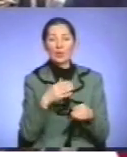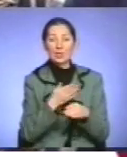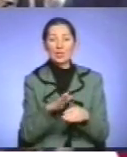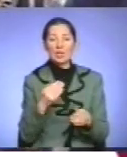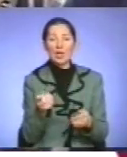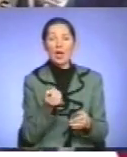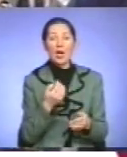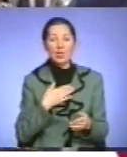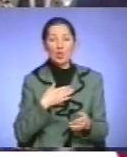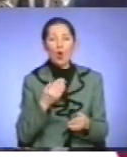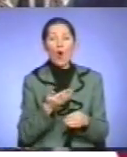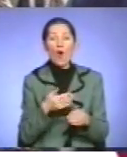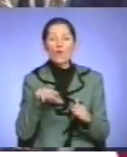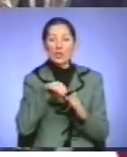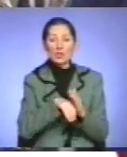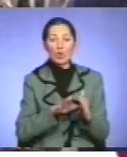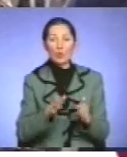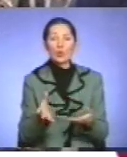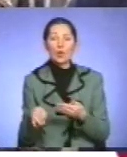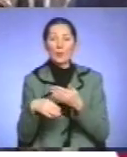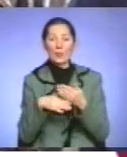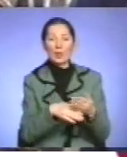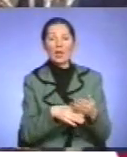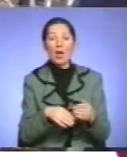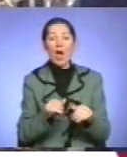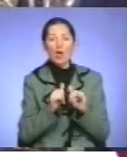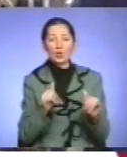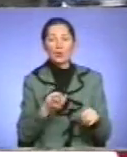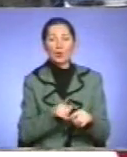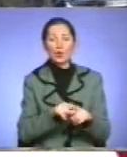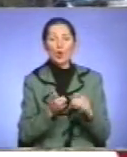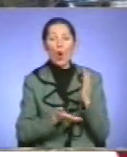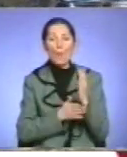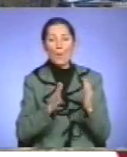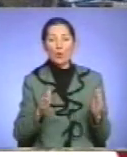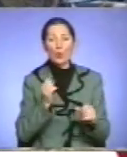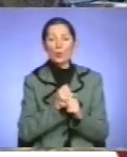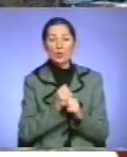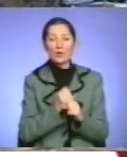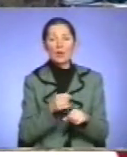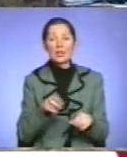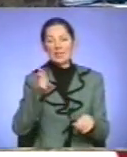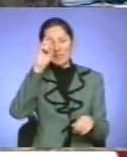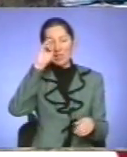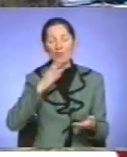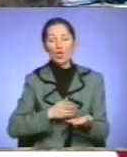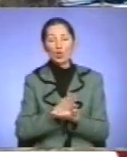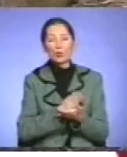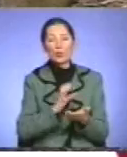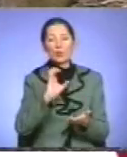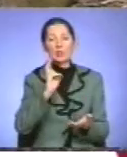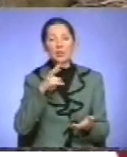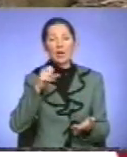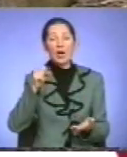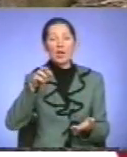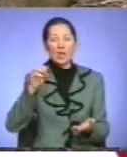нашого вкладу буде сприяти розвитку цього комплексу, цього парку. Попрацювали державні службовці у Скалаті. Тут